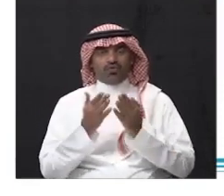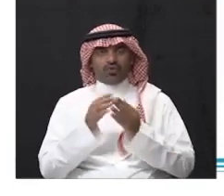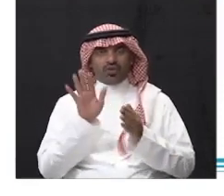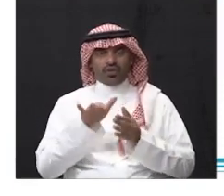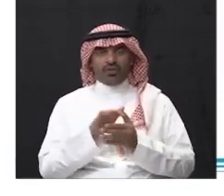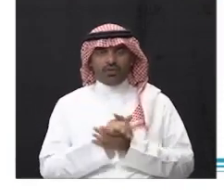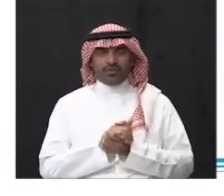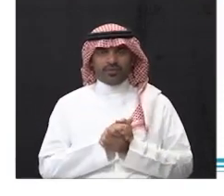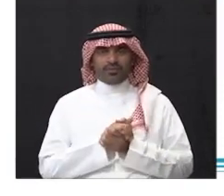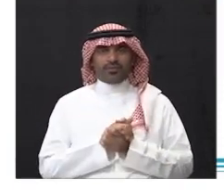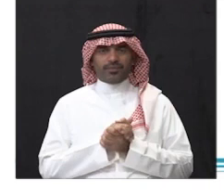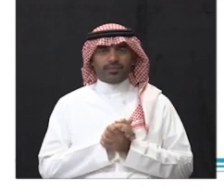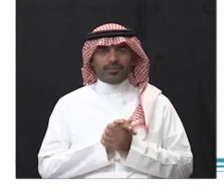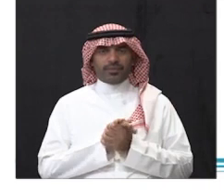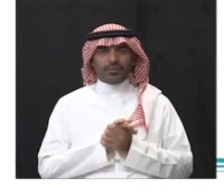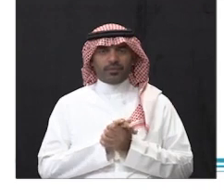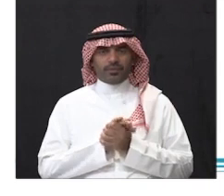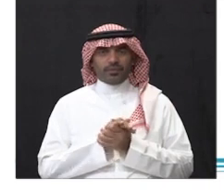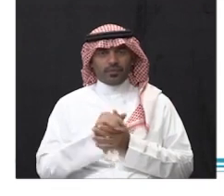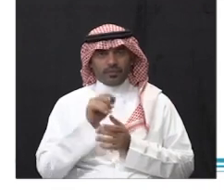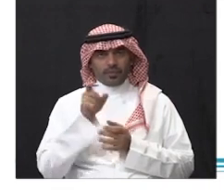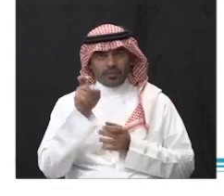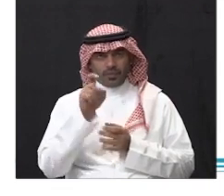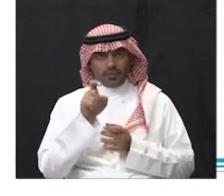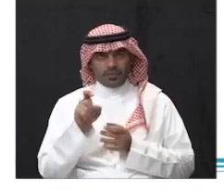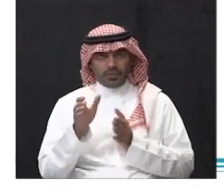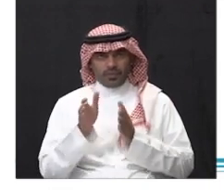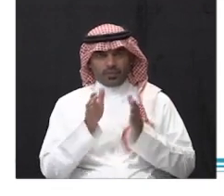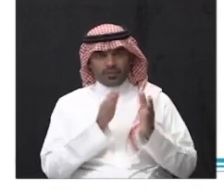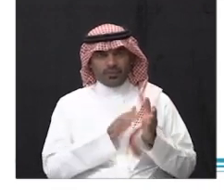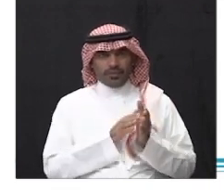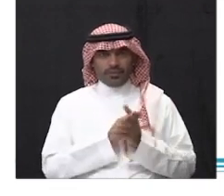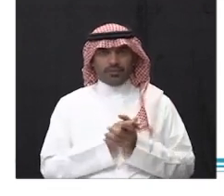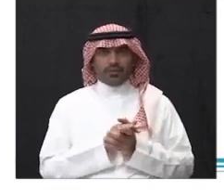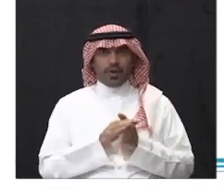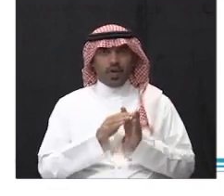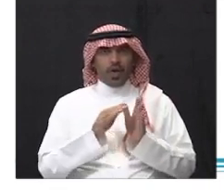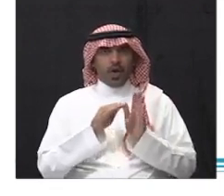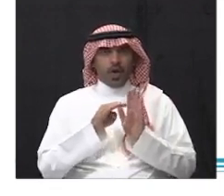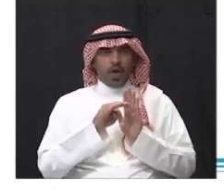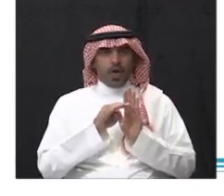سؤال: صمم خريطة مفاهيم لأنواع الاستعمار.